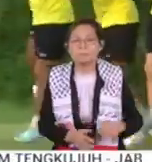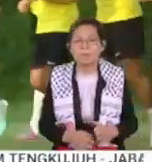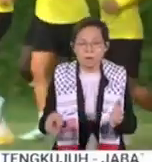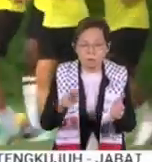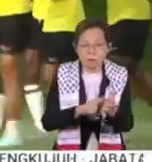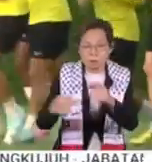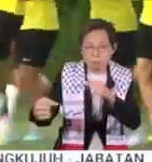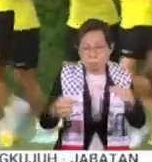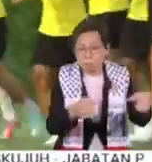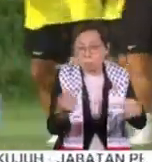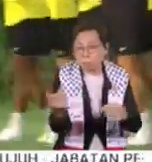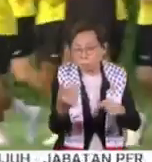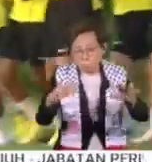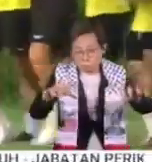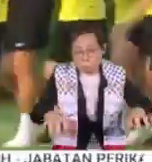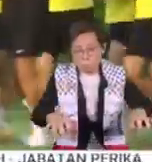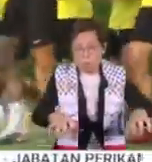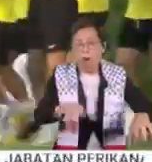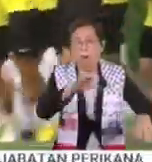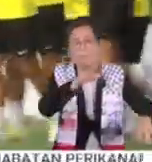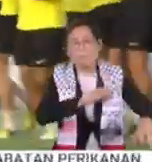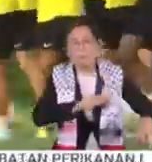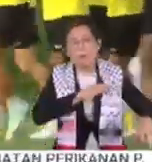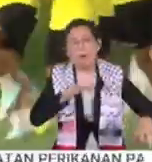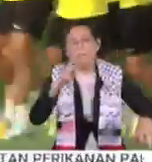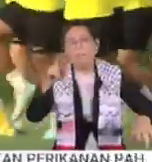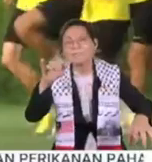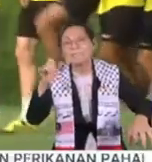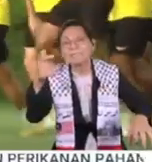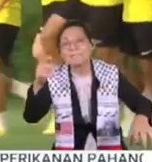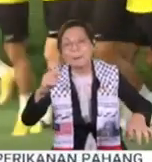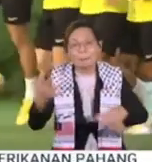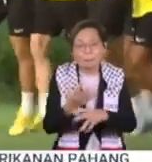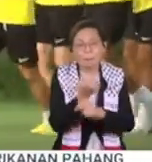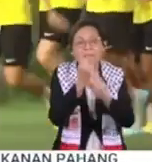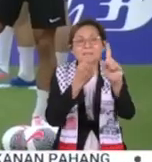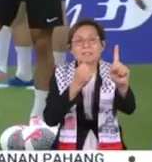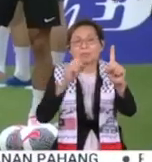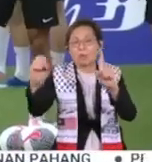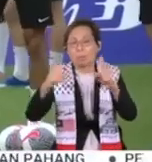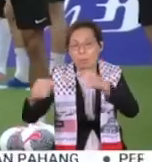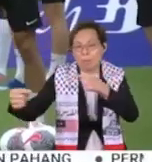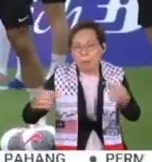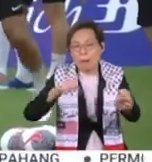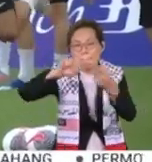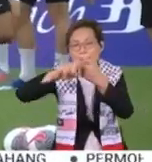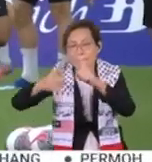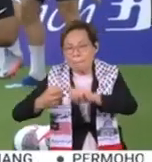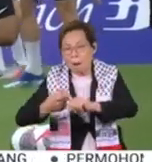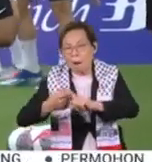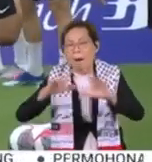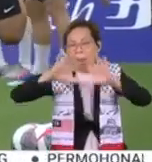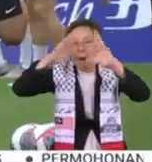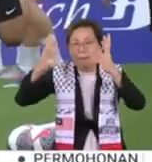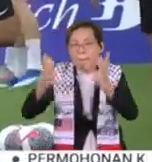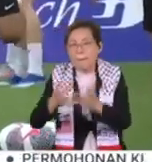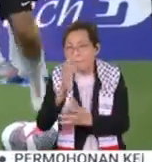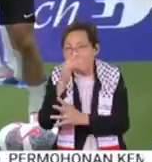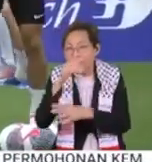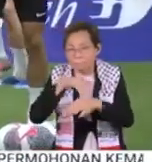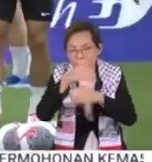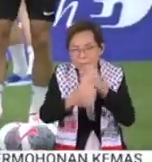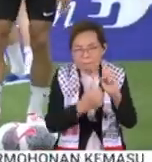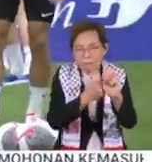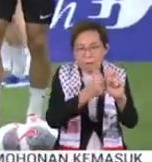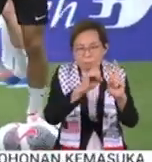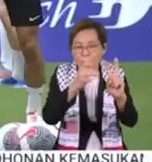pertemuan, kedua-dua menyaksikan kelebihan berpihak pada Kyrgyzstan setelah memenangi 1-0 dalam perlawanan persahabatan antarabangsa di Melaka pada